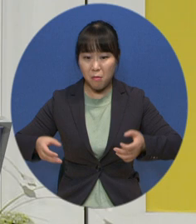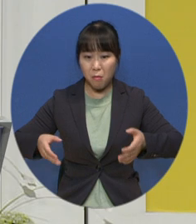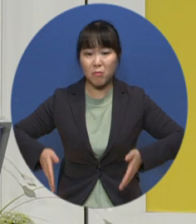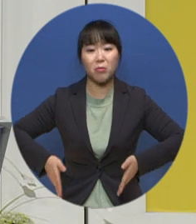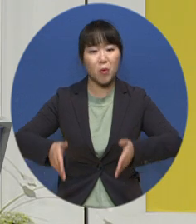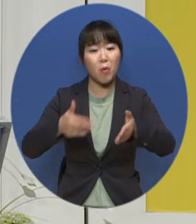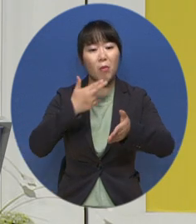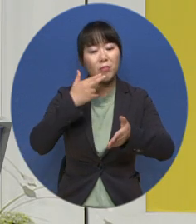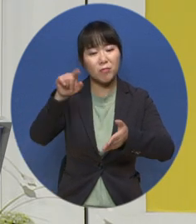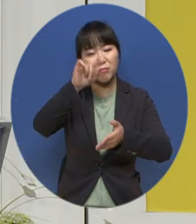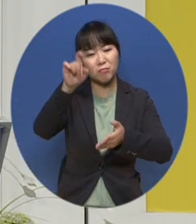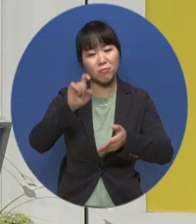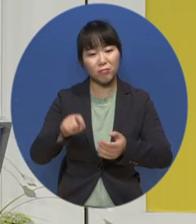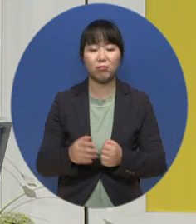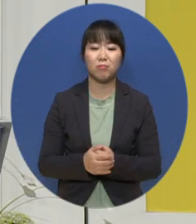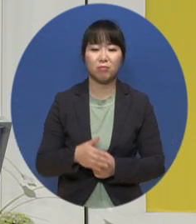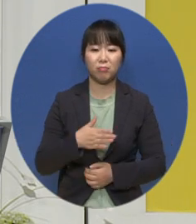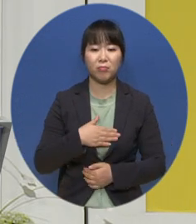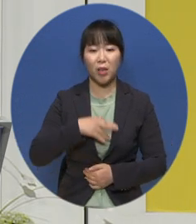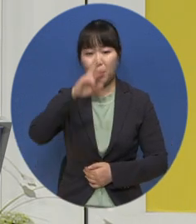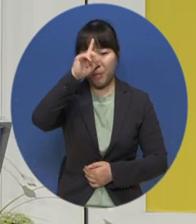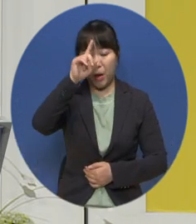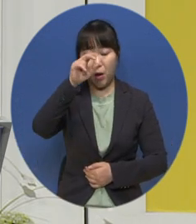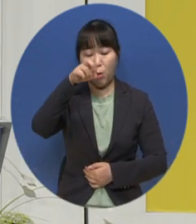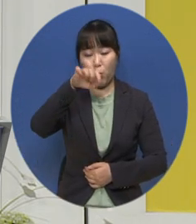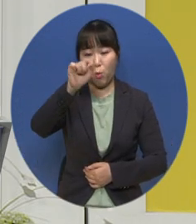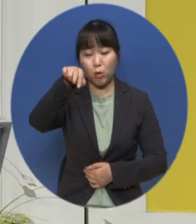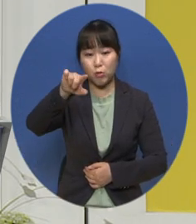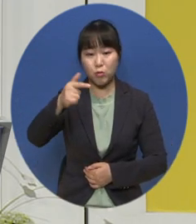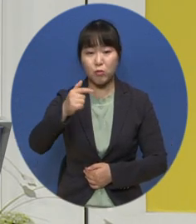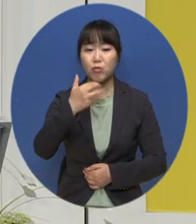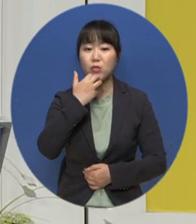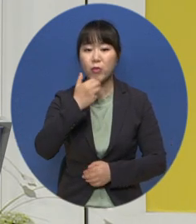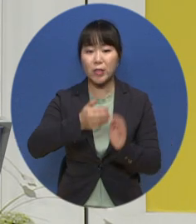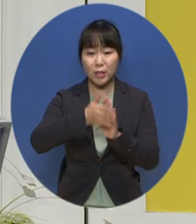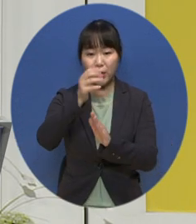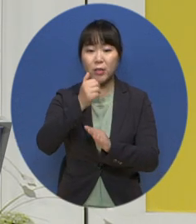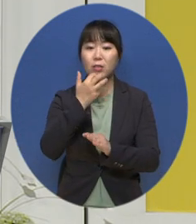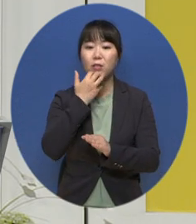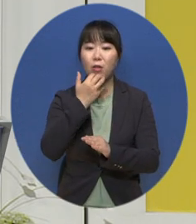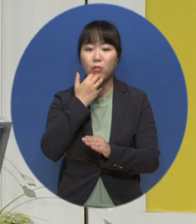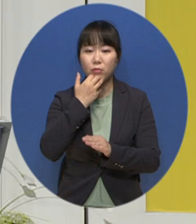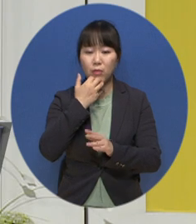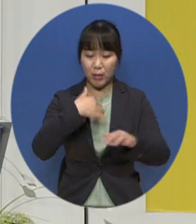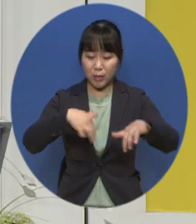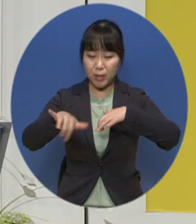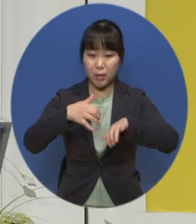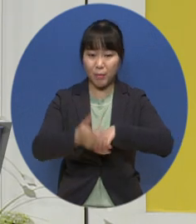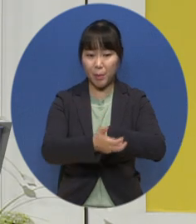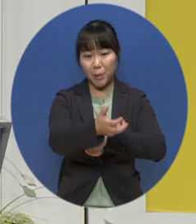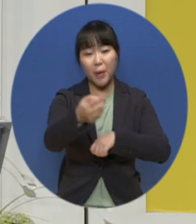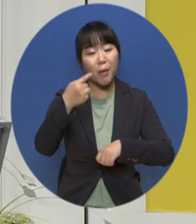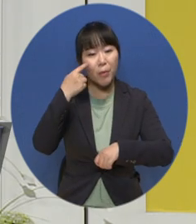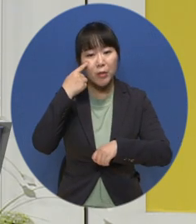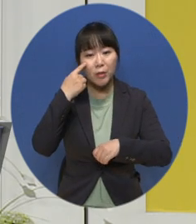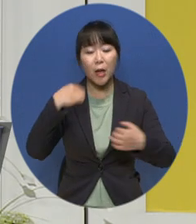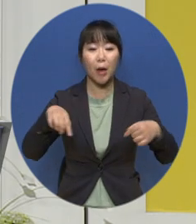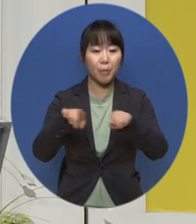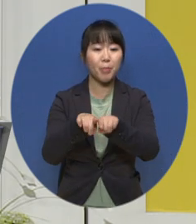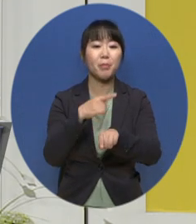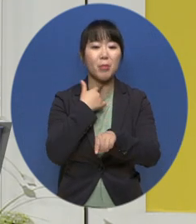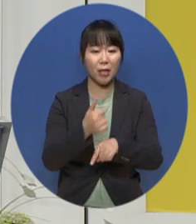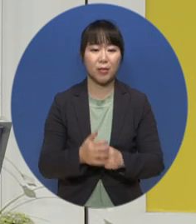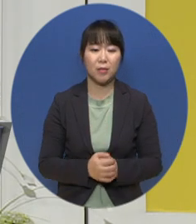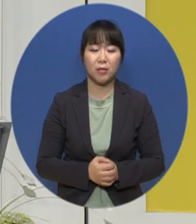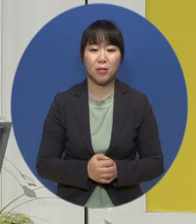제가 그 박원순 시장과 한번 수신에 않더라 보자고 해서 제 하루를 돌아보니 있습니다 그래 이제